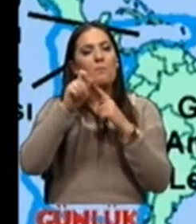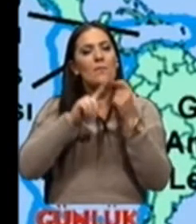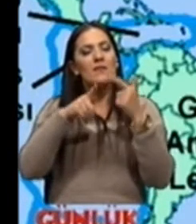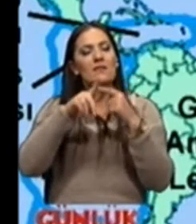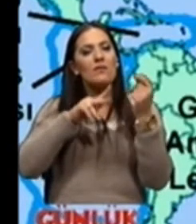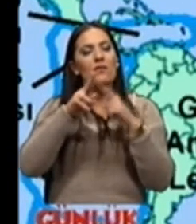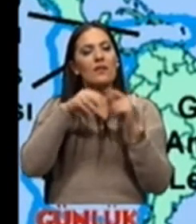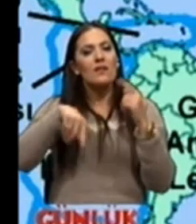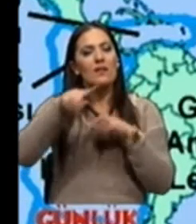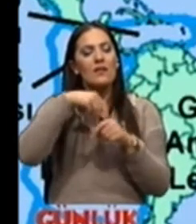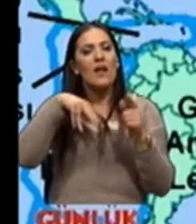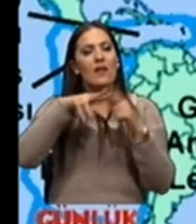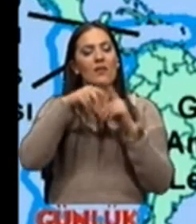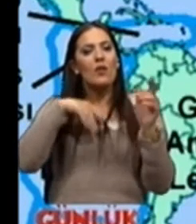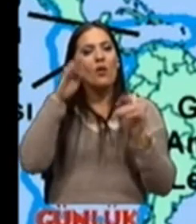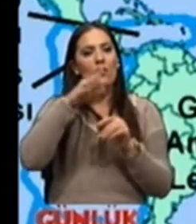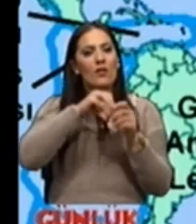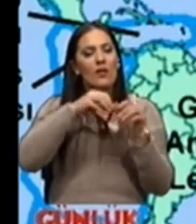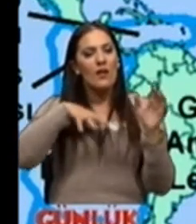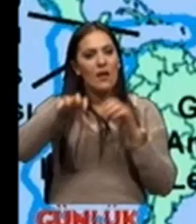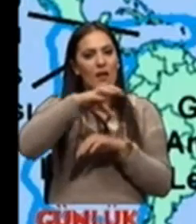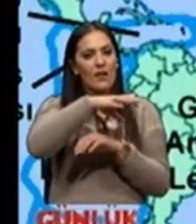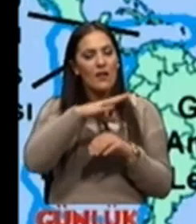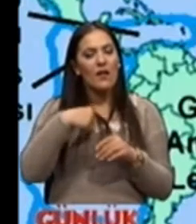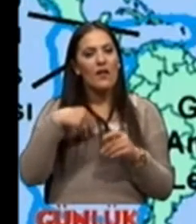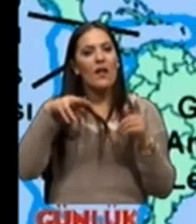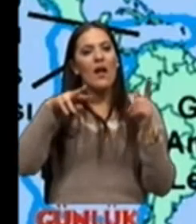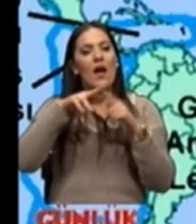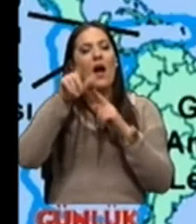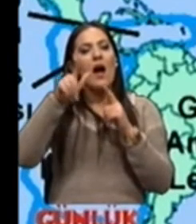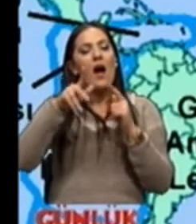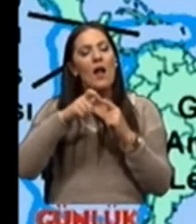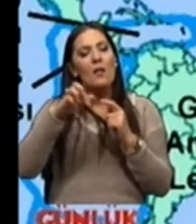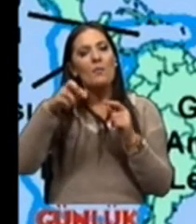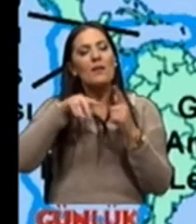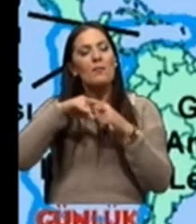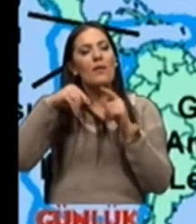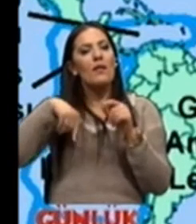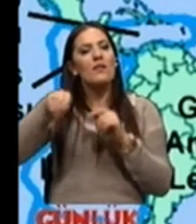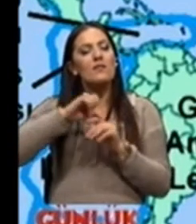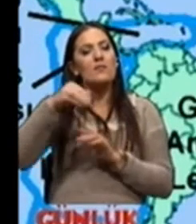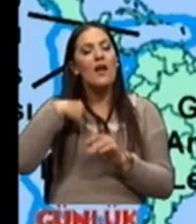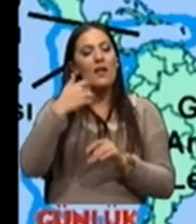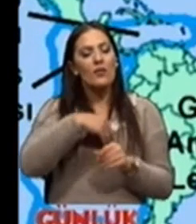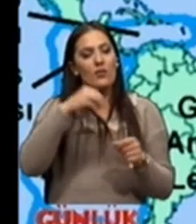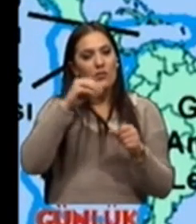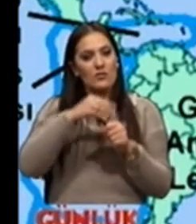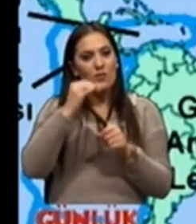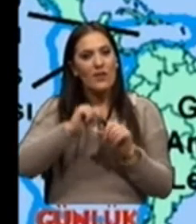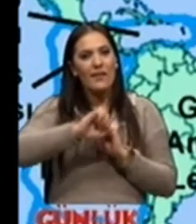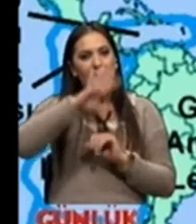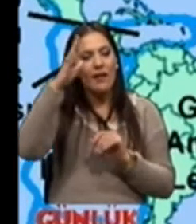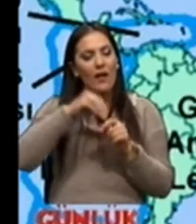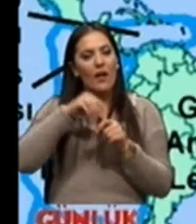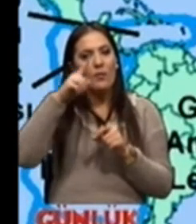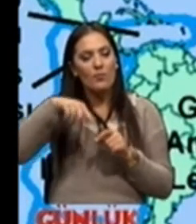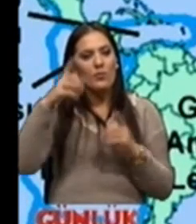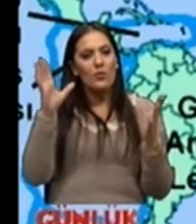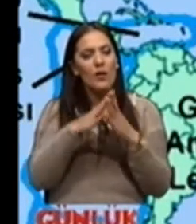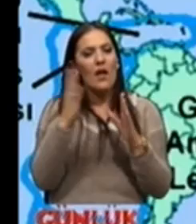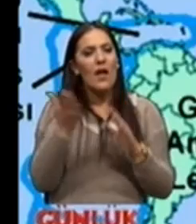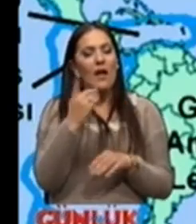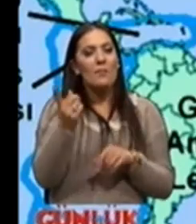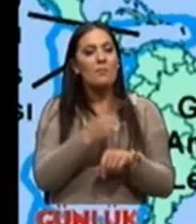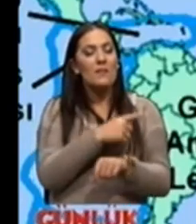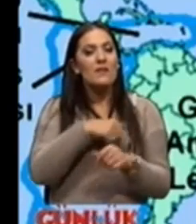alanlar. Atlas Okyanusu'nun orta kesimindeki alanlar. Alp Himalaya sistemi dediğimiz Anadolu'nun da içinde bulunduğu kısım. Burası tabii en